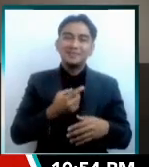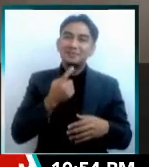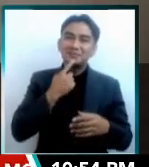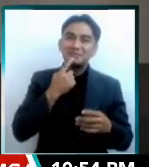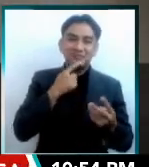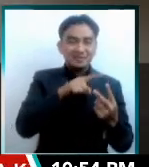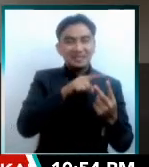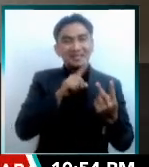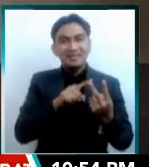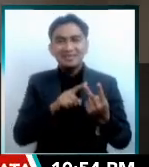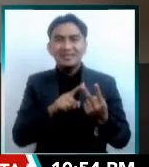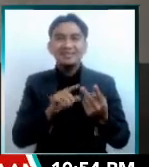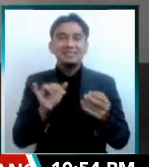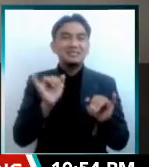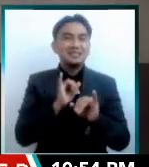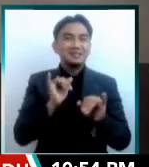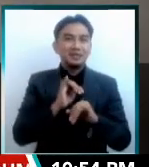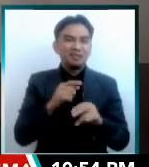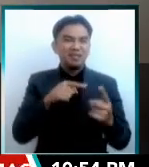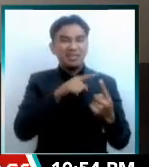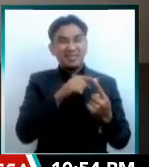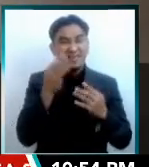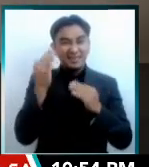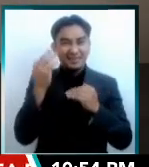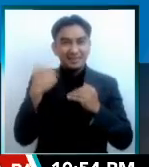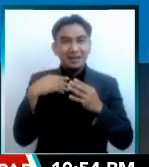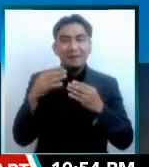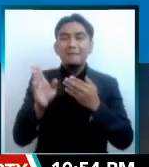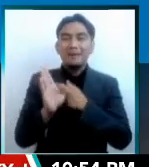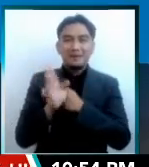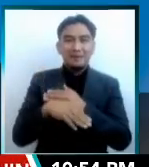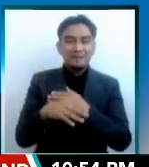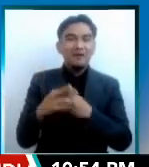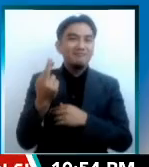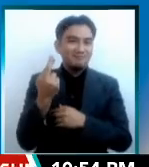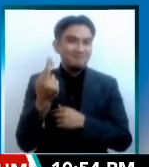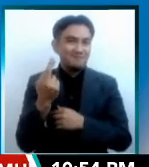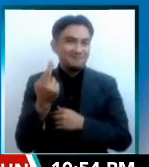para bang umaasa siyang babalik pa ang kanyang fur best friend. Aww.